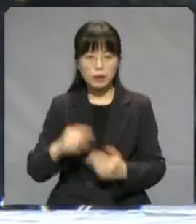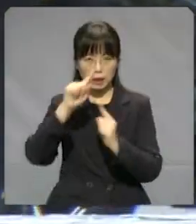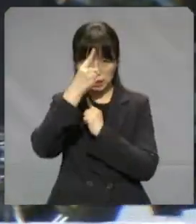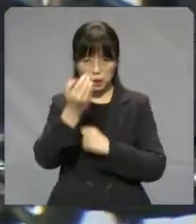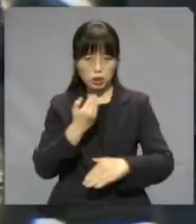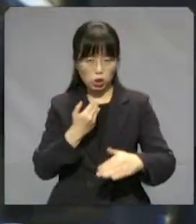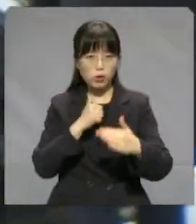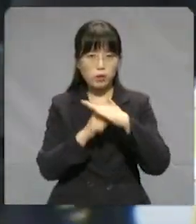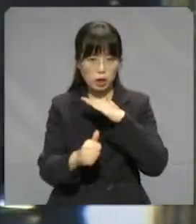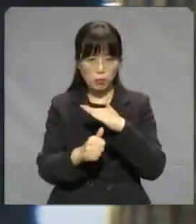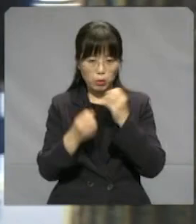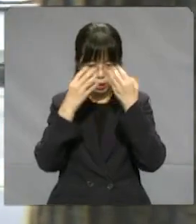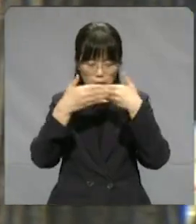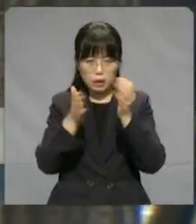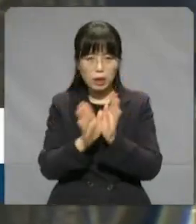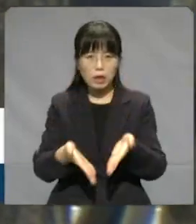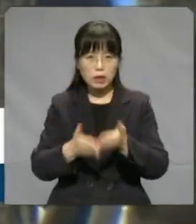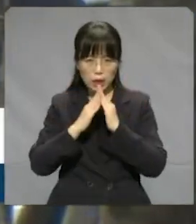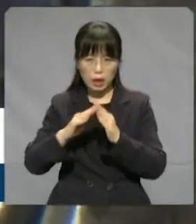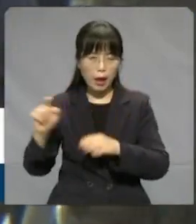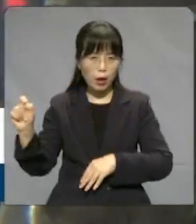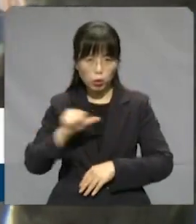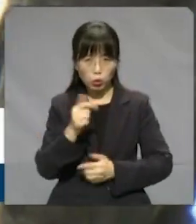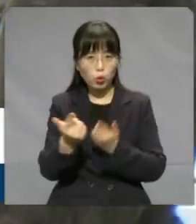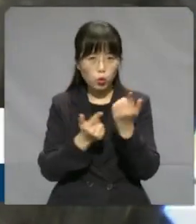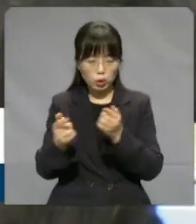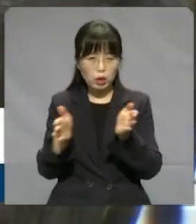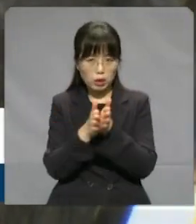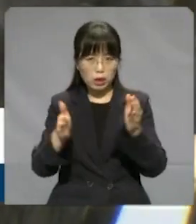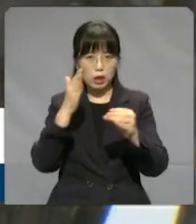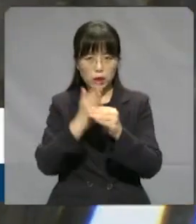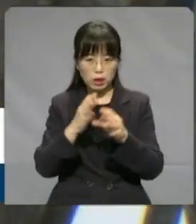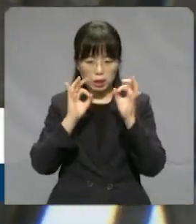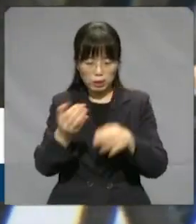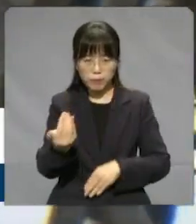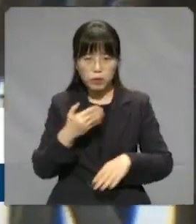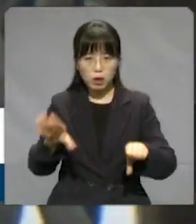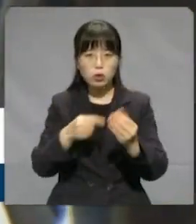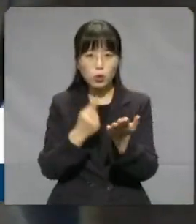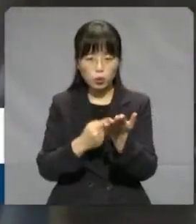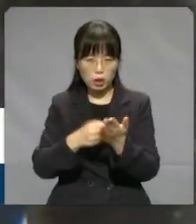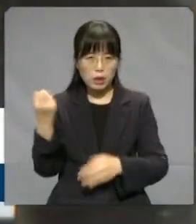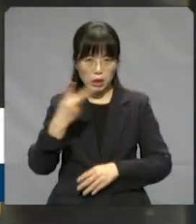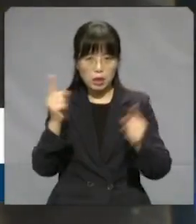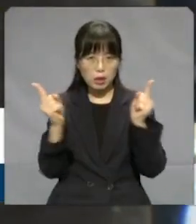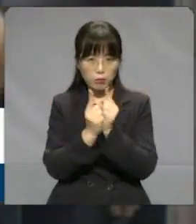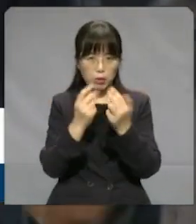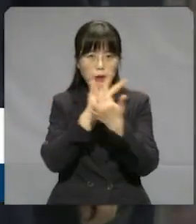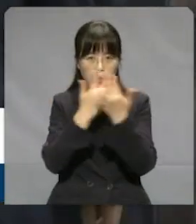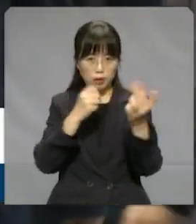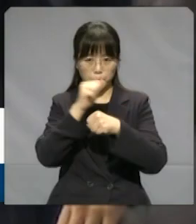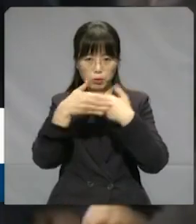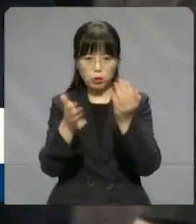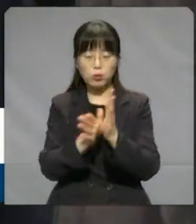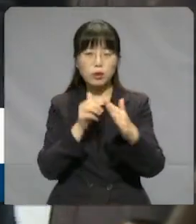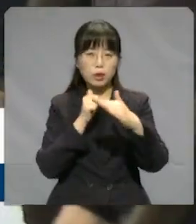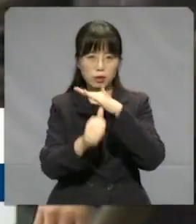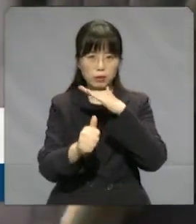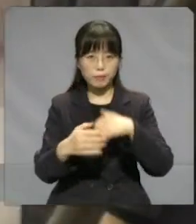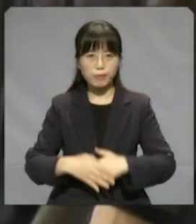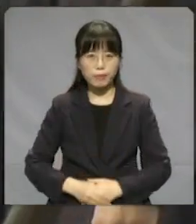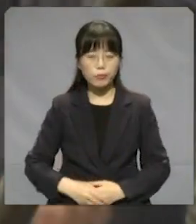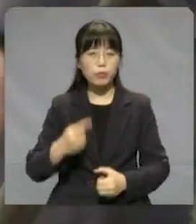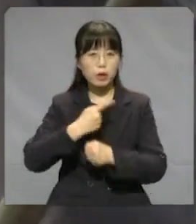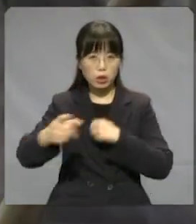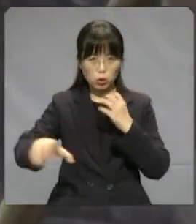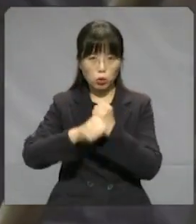이낙연 전 대표가 신당 창당에 속도 조절에 나선 가운데 김부겸 전 총리를 다시 만난 이재명 민주당 대표.